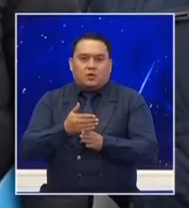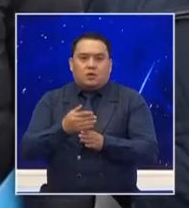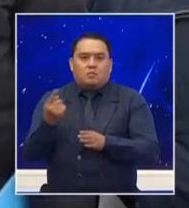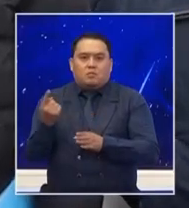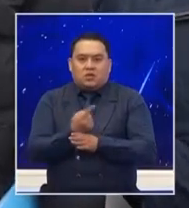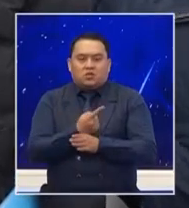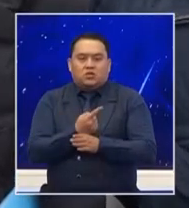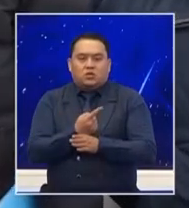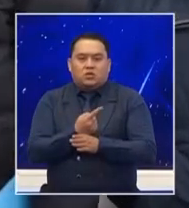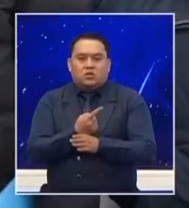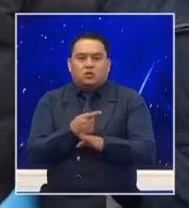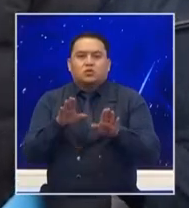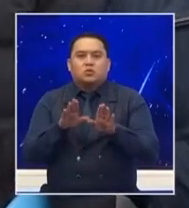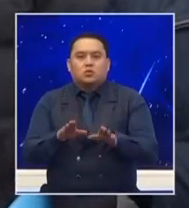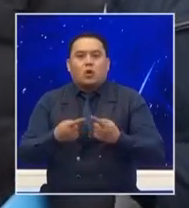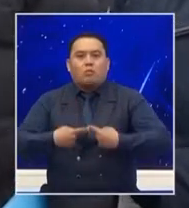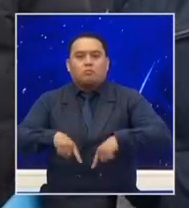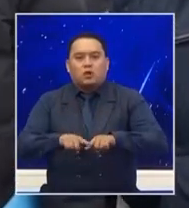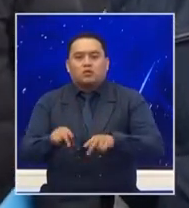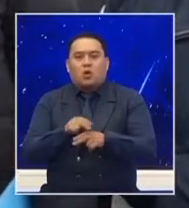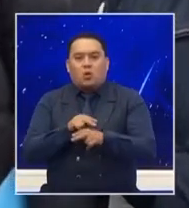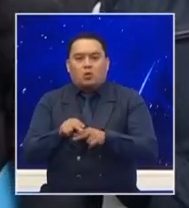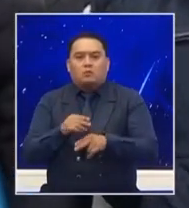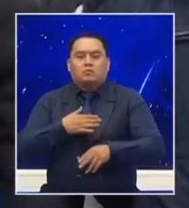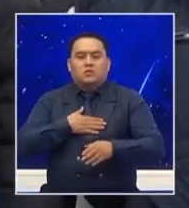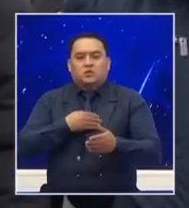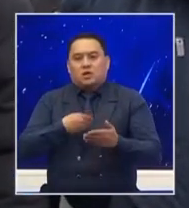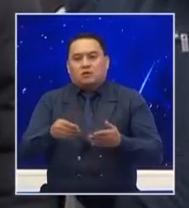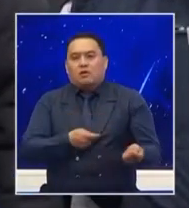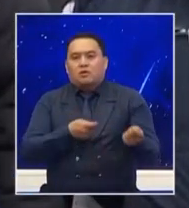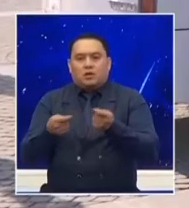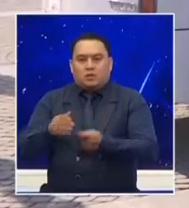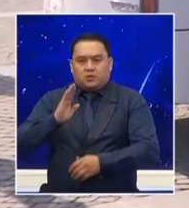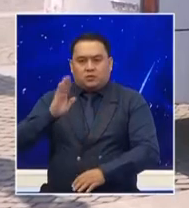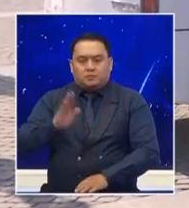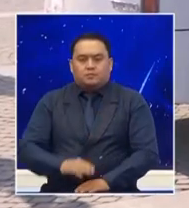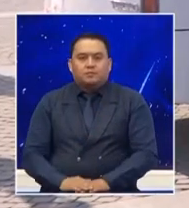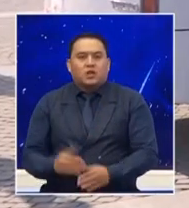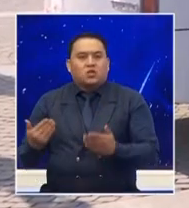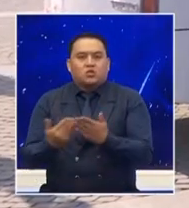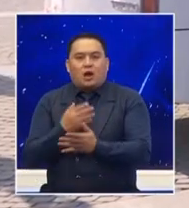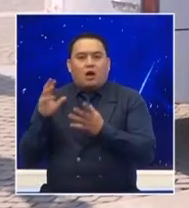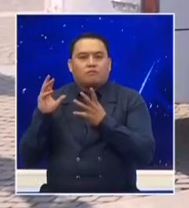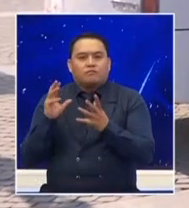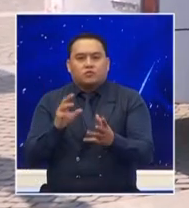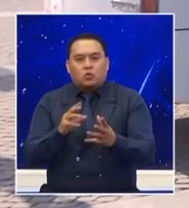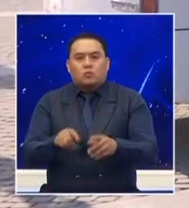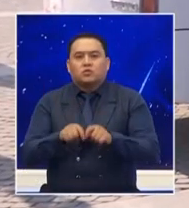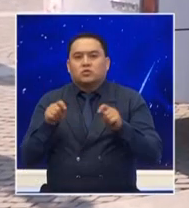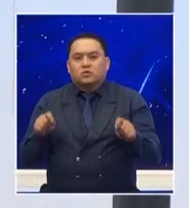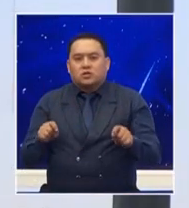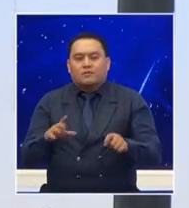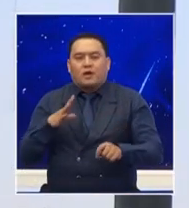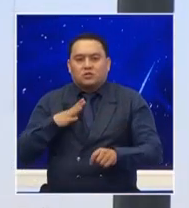бірінші только базаларымызды дұрыстаңдар, а мынаны біз алып береміз. Жаңа автобустар Сарыарқа автопромында құрастырылып